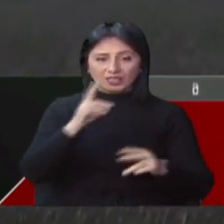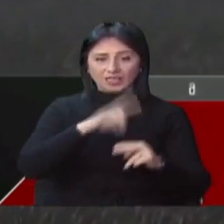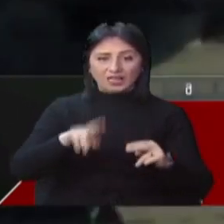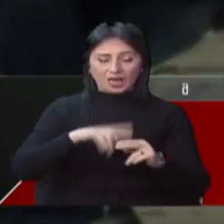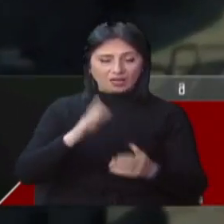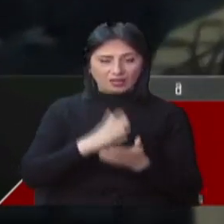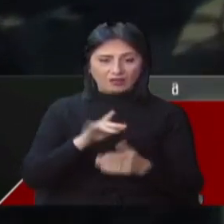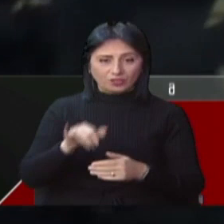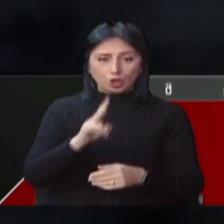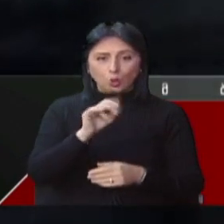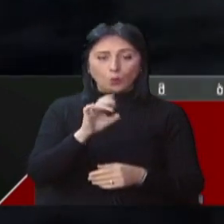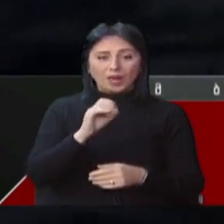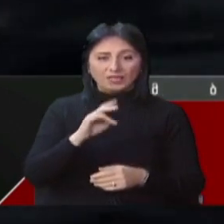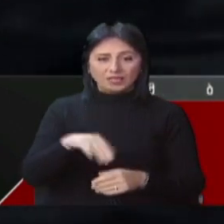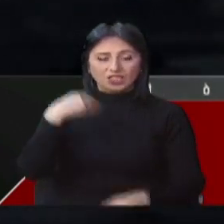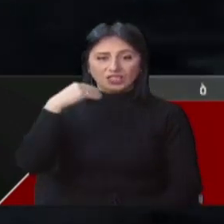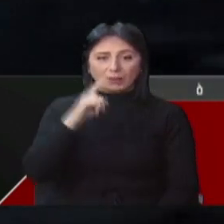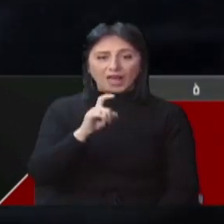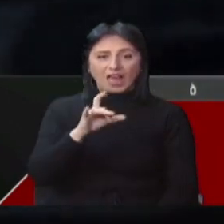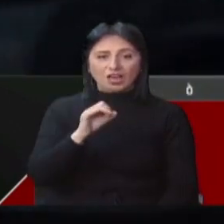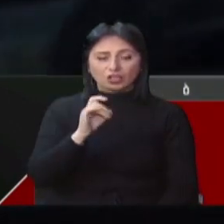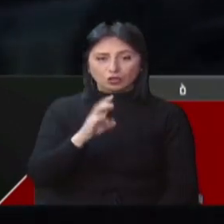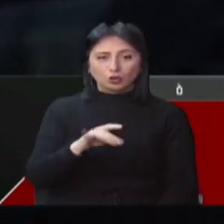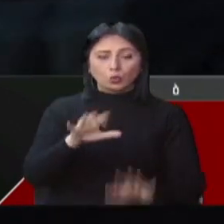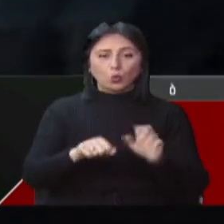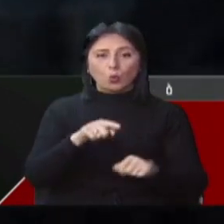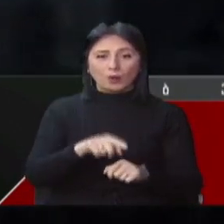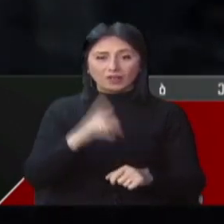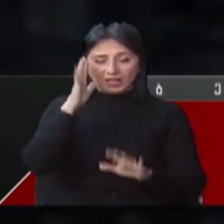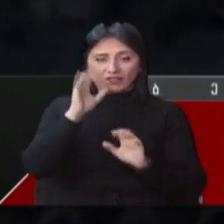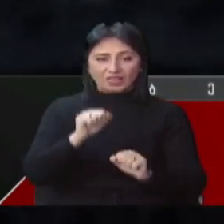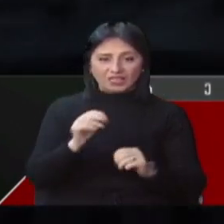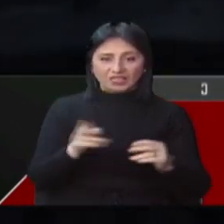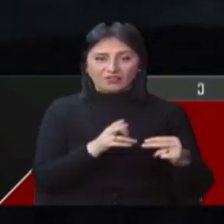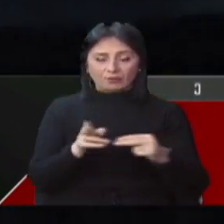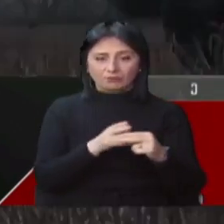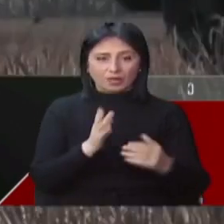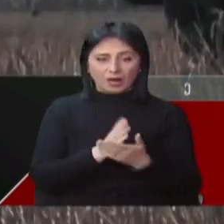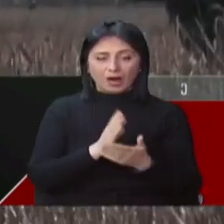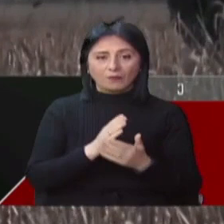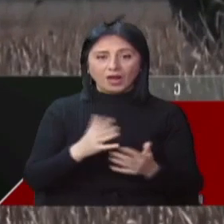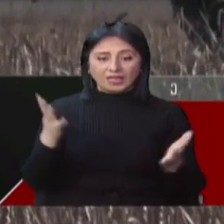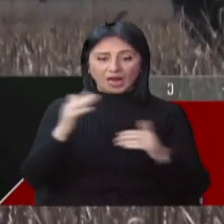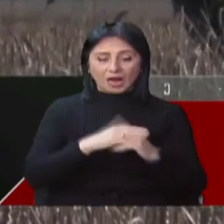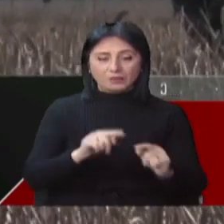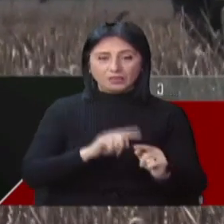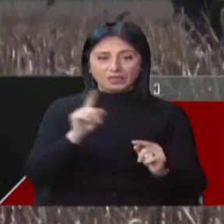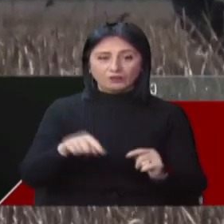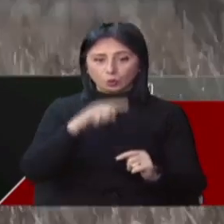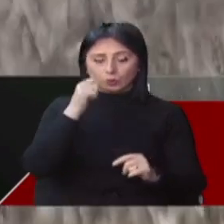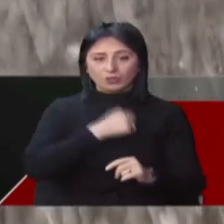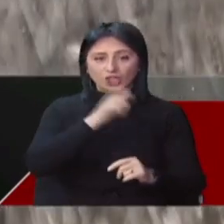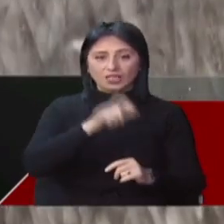danekarksas ganitsdis. Kupianskis, Zaporozhyes da Khersonis mimartulebit okupantebi tavdatsvit pozitsiashi rchebian. Cazul dragamis განმავლობაში